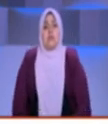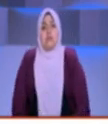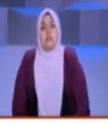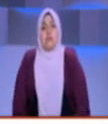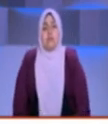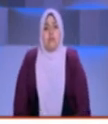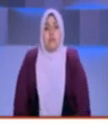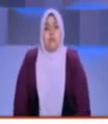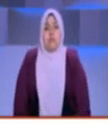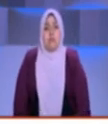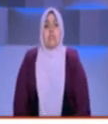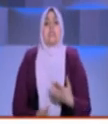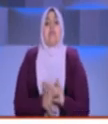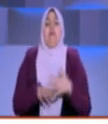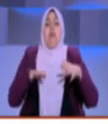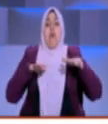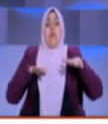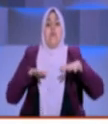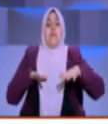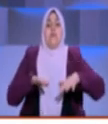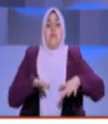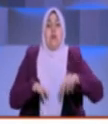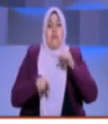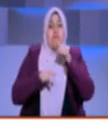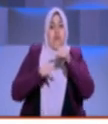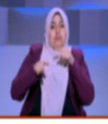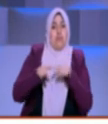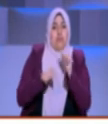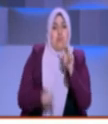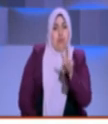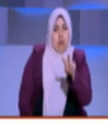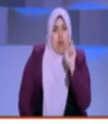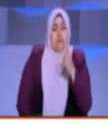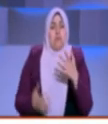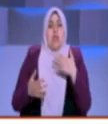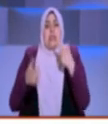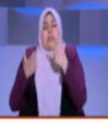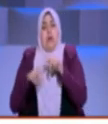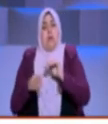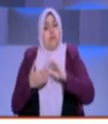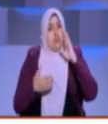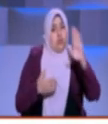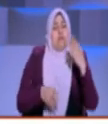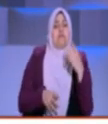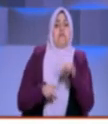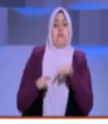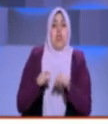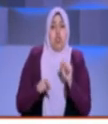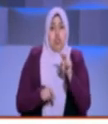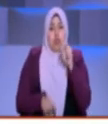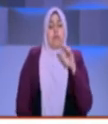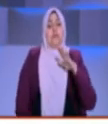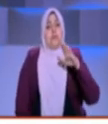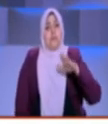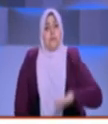من انخفاض في الضرائب نتيجة للسياسة التي كانت تستخدمها حكومة